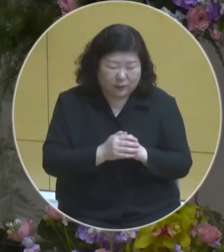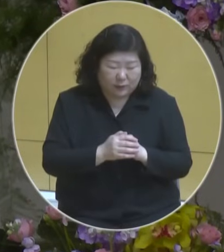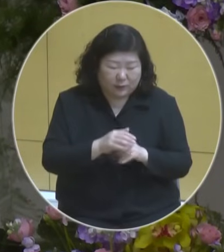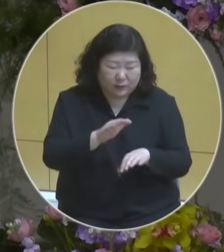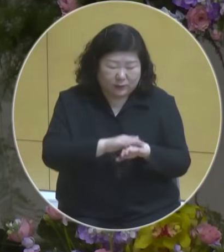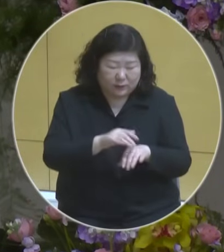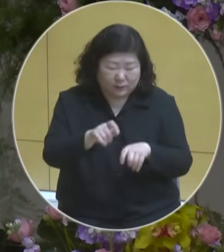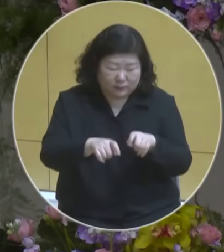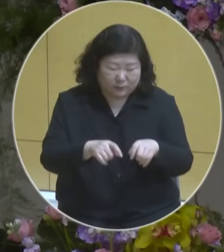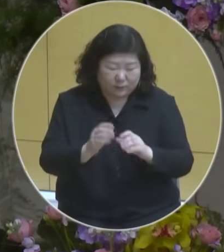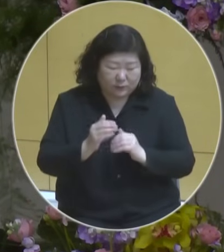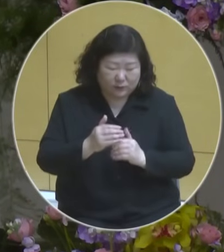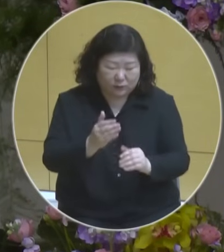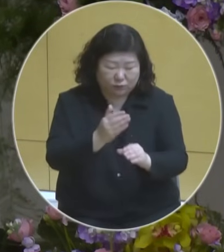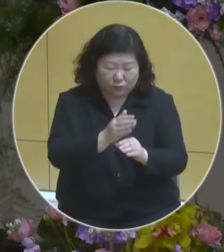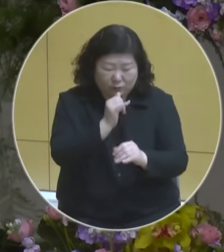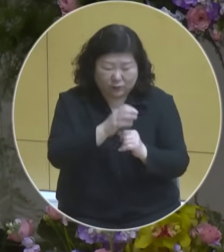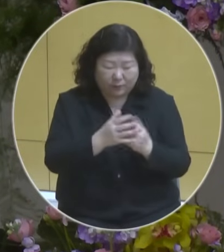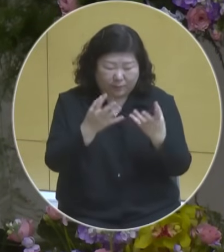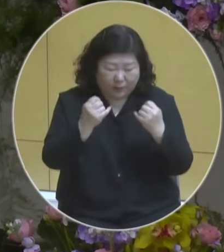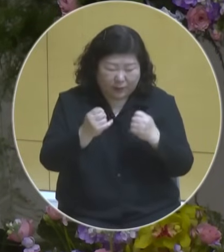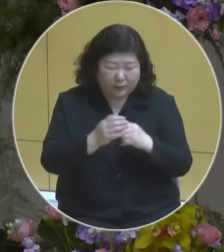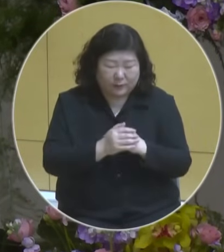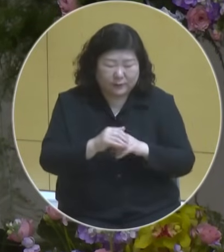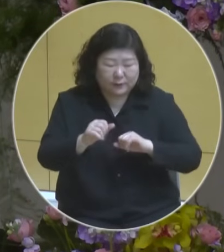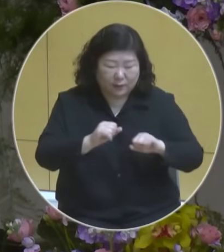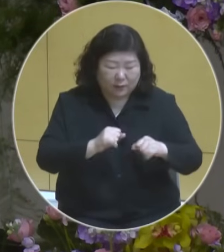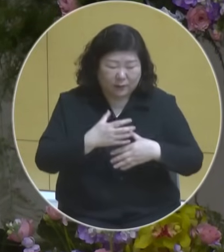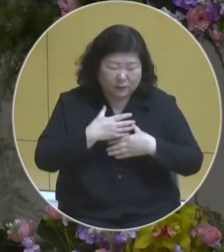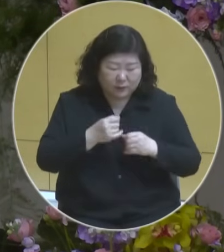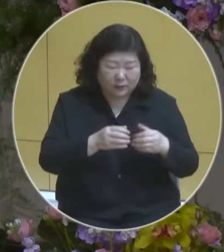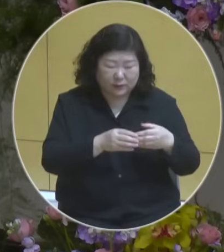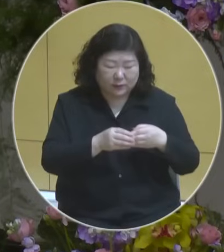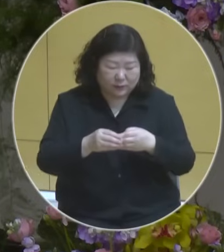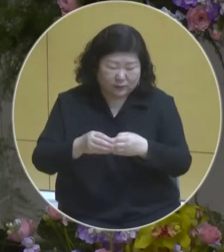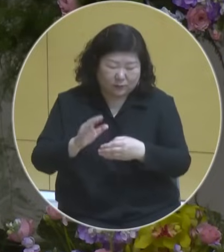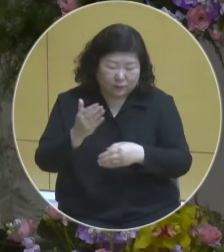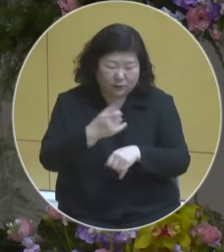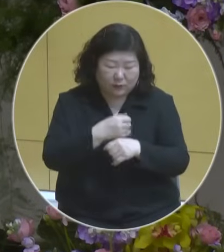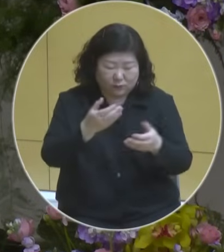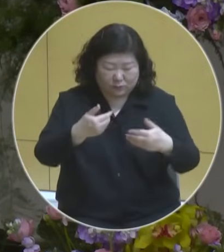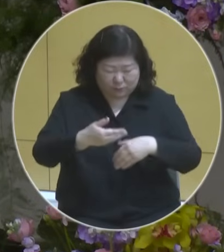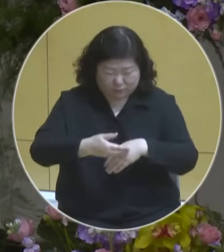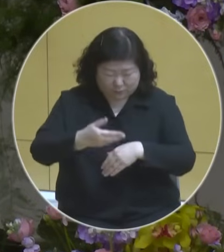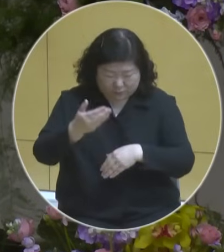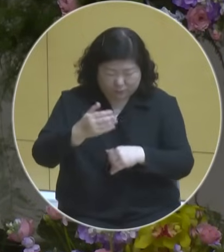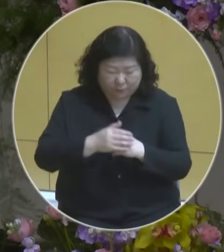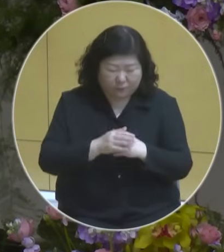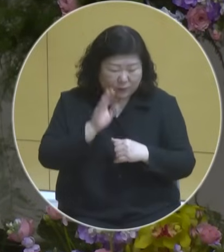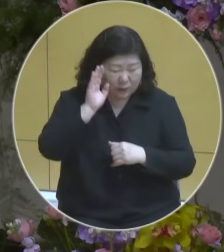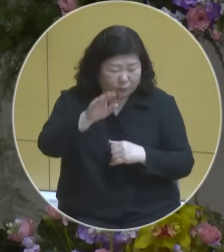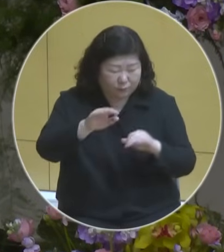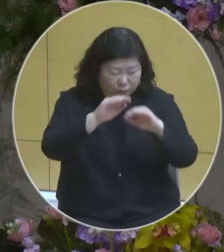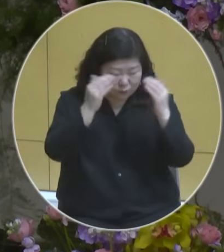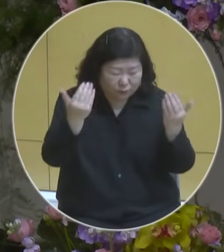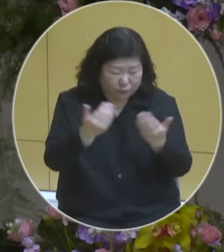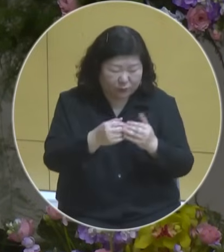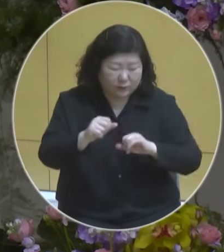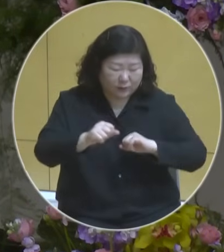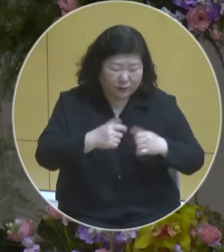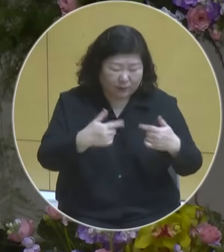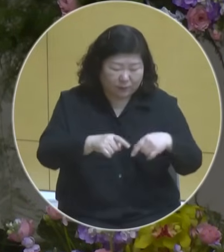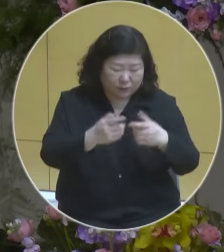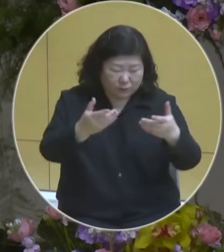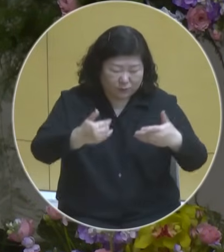사이 주님 은혜 안에 안전하게 진행하게 하심을 감사드립니다 모든 사위에 함께하시어 하나님의